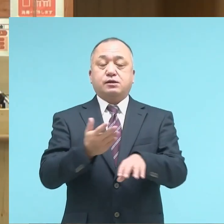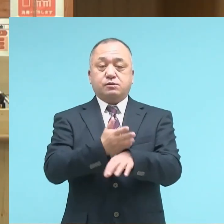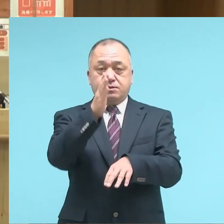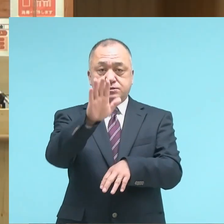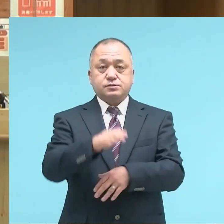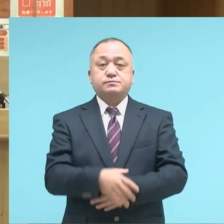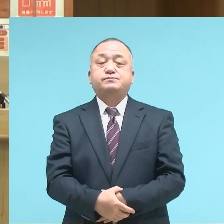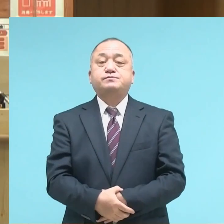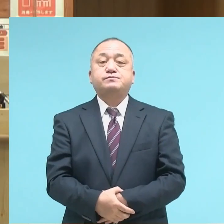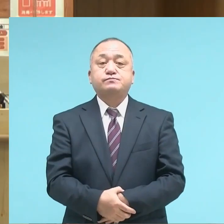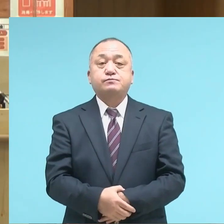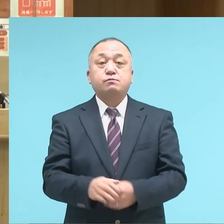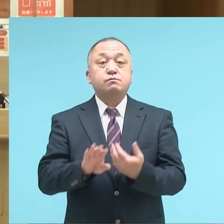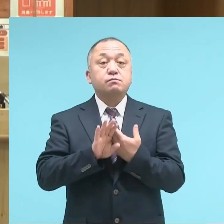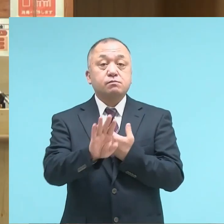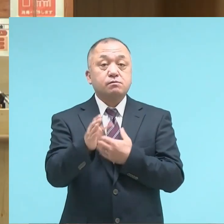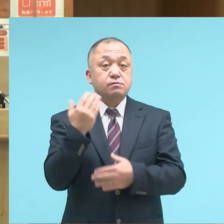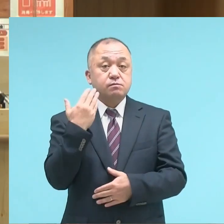質問ございますでしょうか。